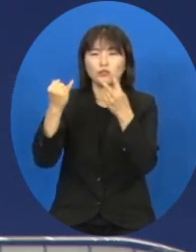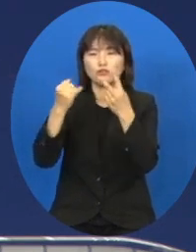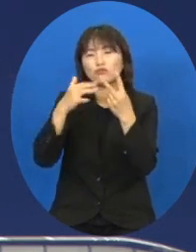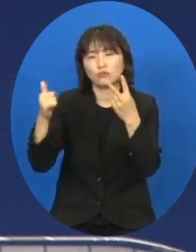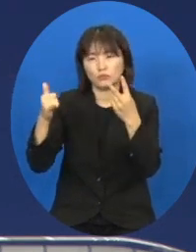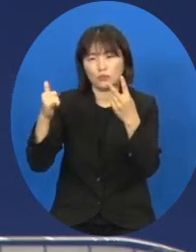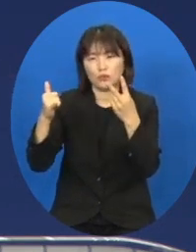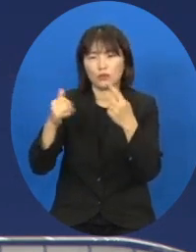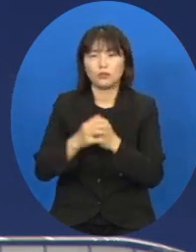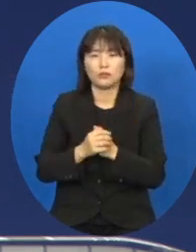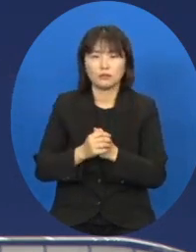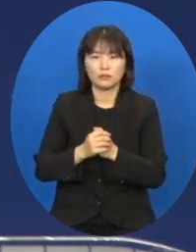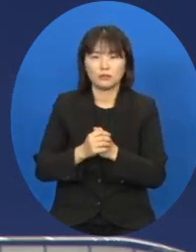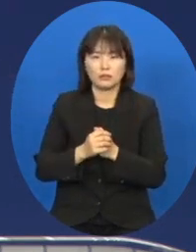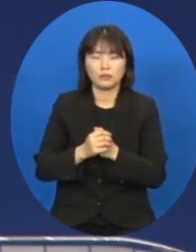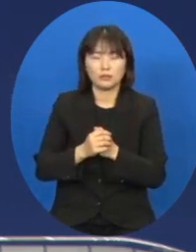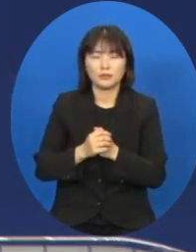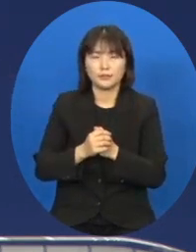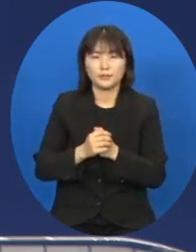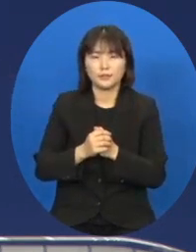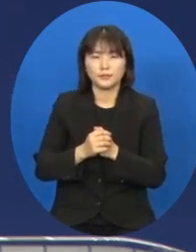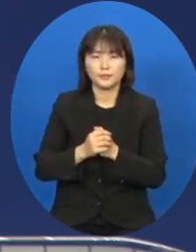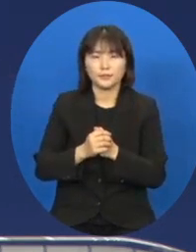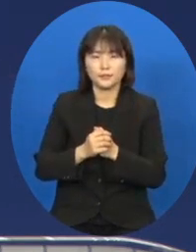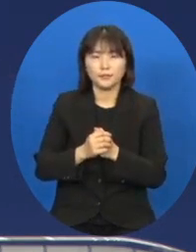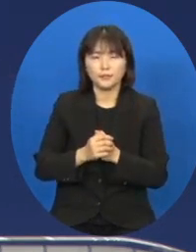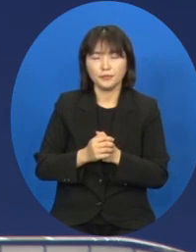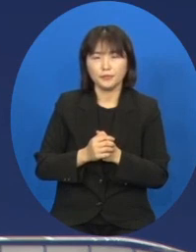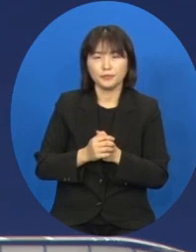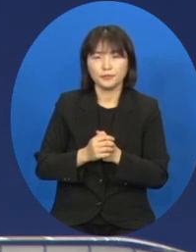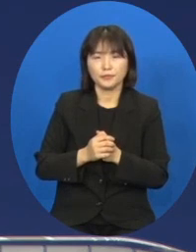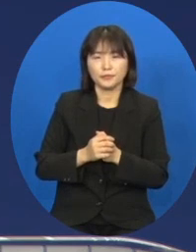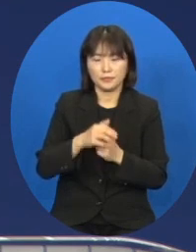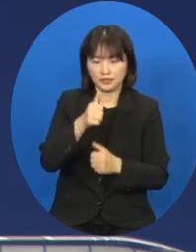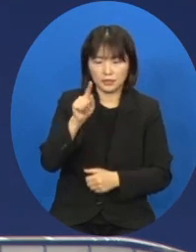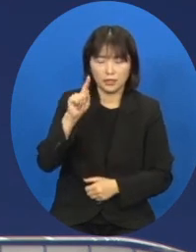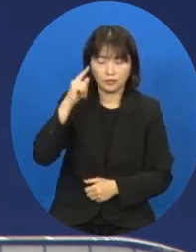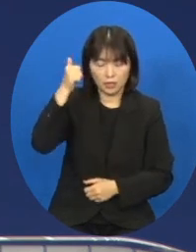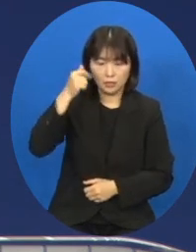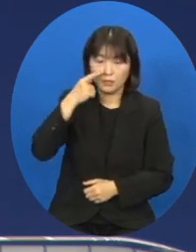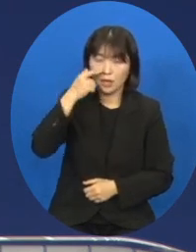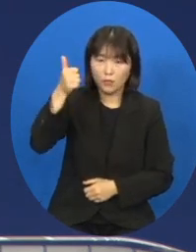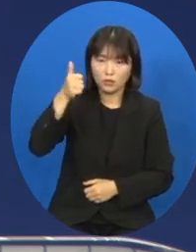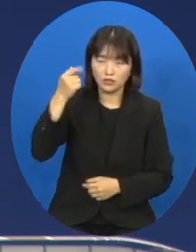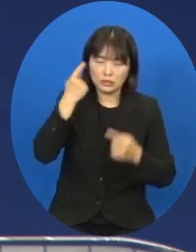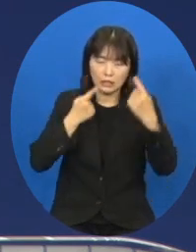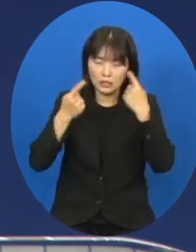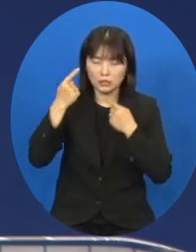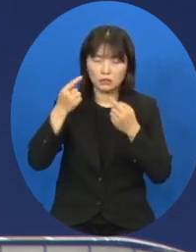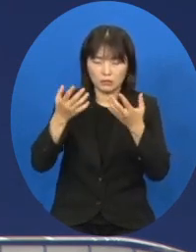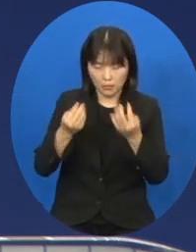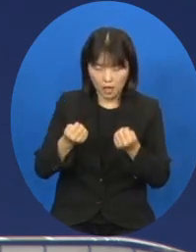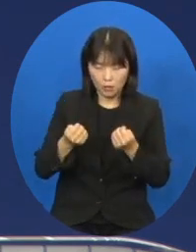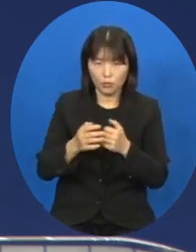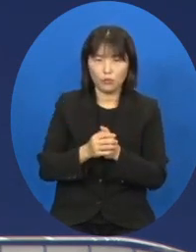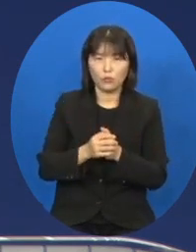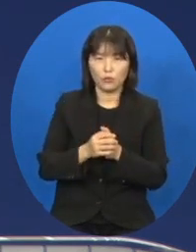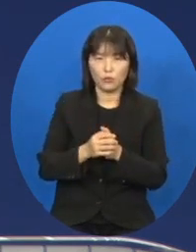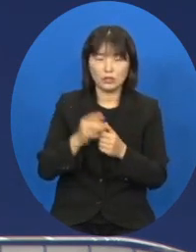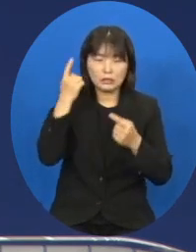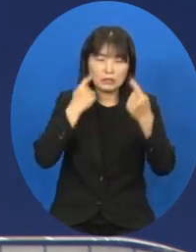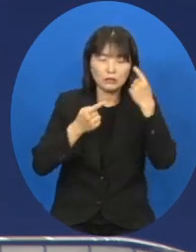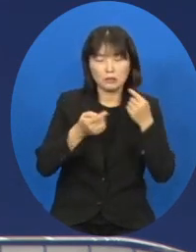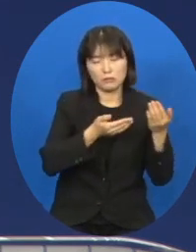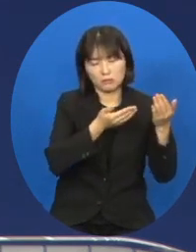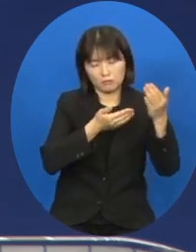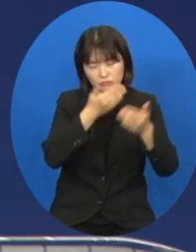그런 가정 배경에서 자랐기 때문에 아버지도 마음에 상처가 많으셨고, 그래서 그 아들에게 상처가 물려진